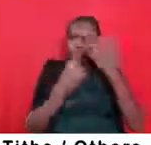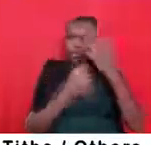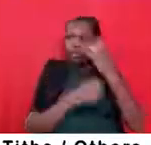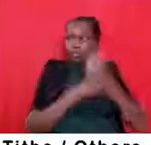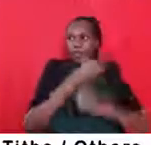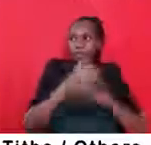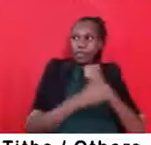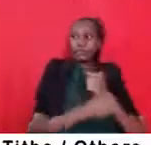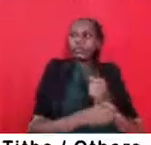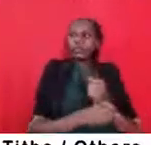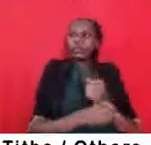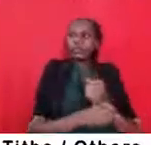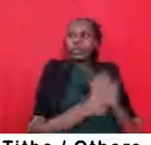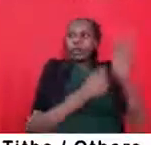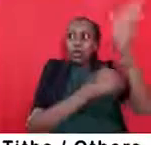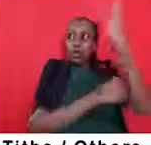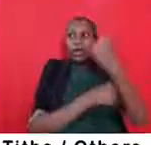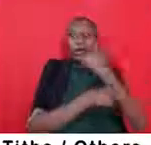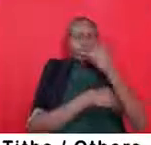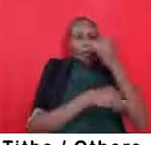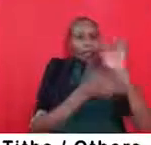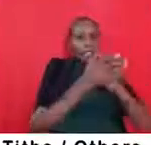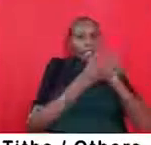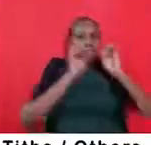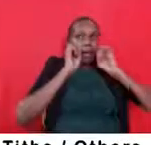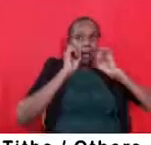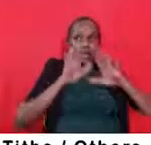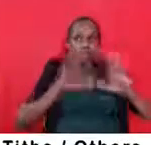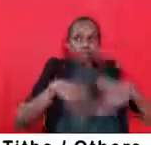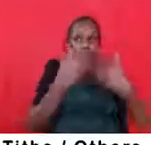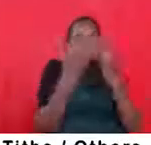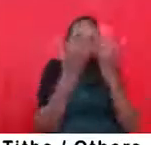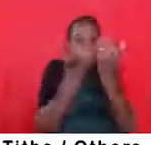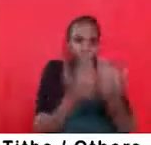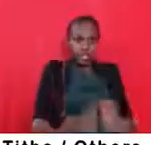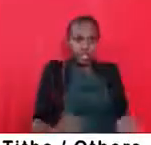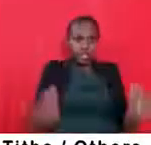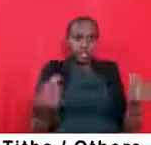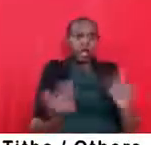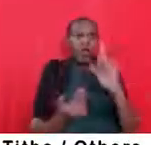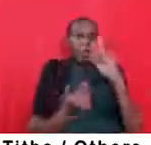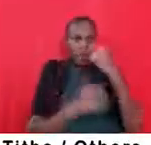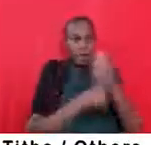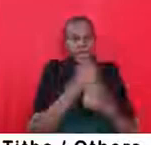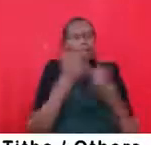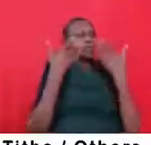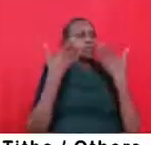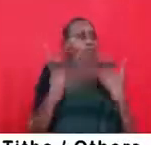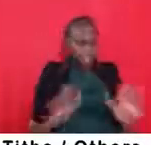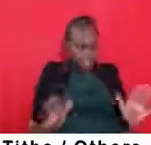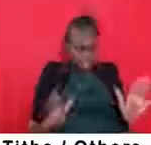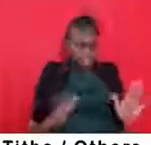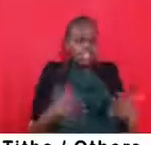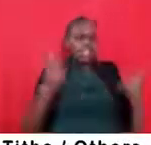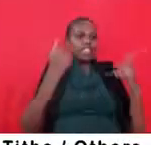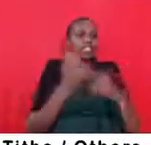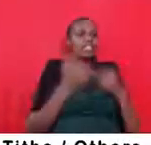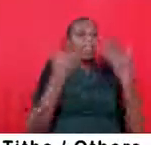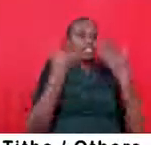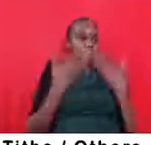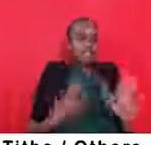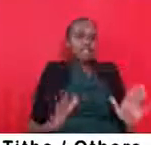5. Mungu akamwambia, nitakubariki, nitakupatia watoto. Mwaka mmoja ukapita. Miaka 6